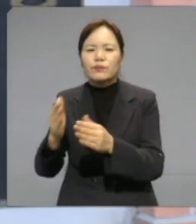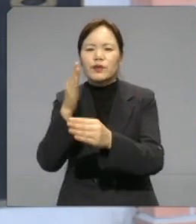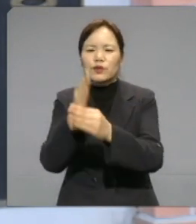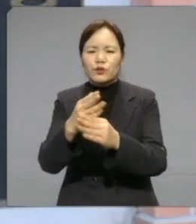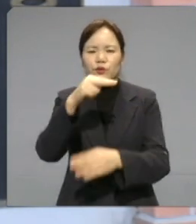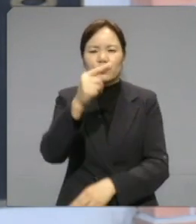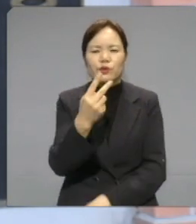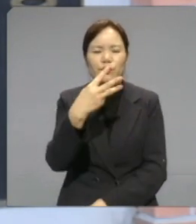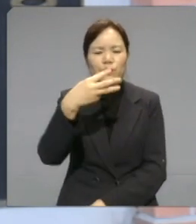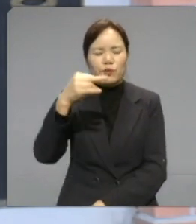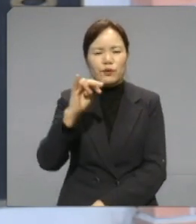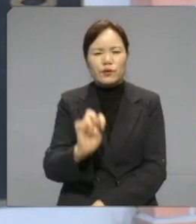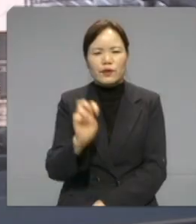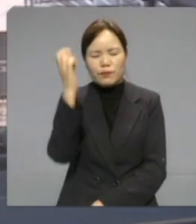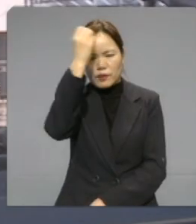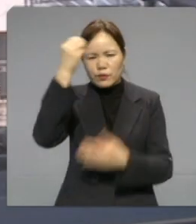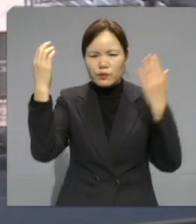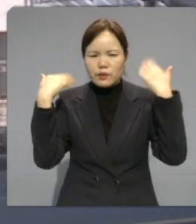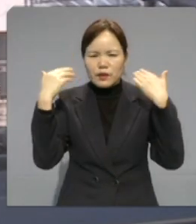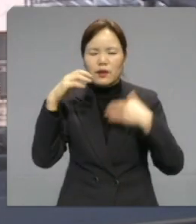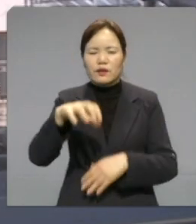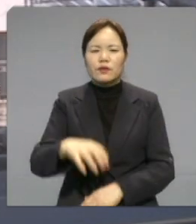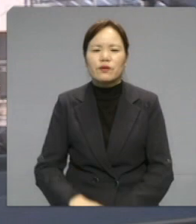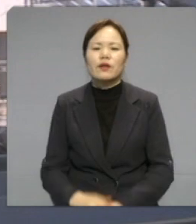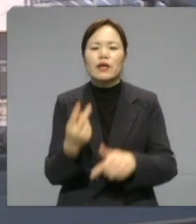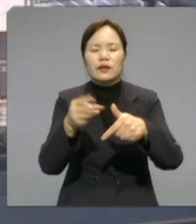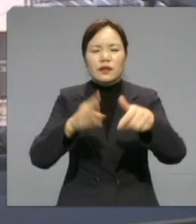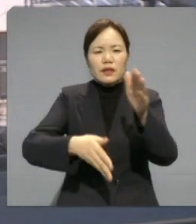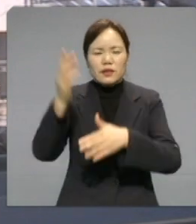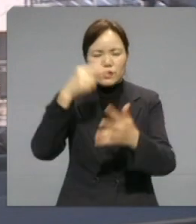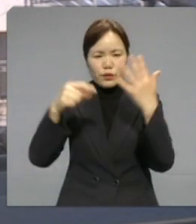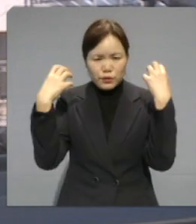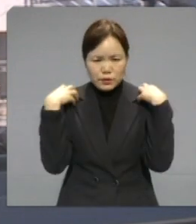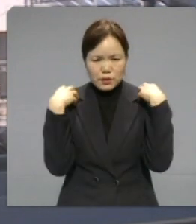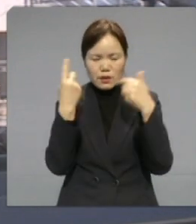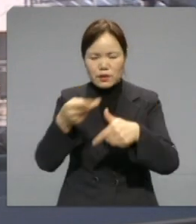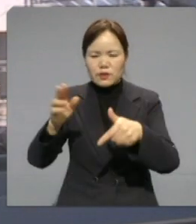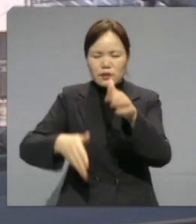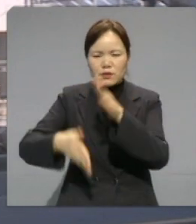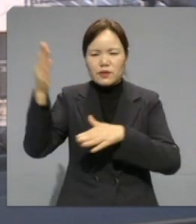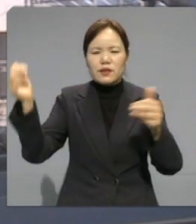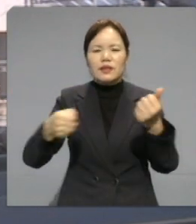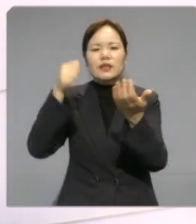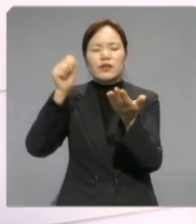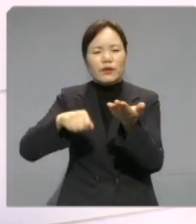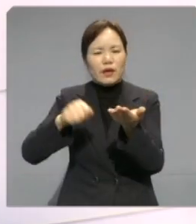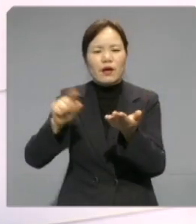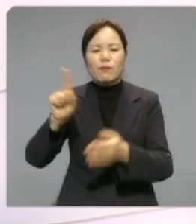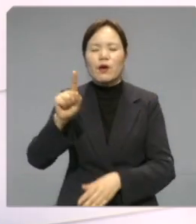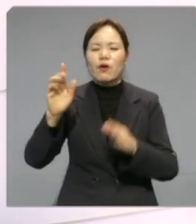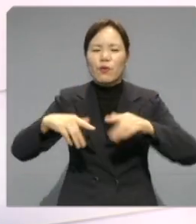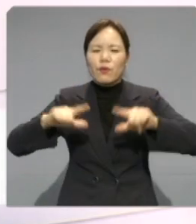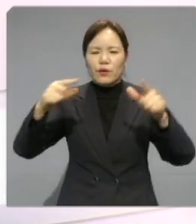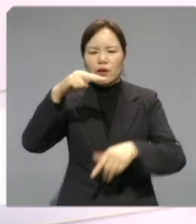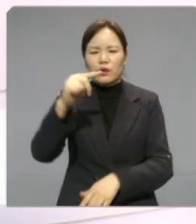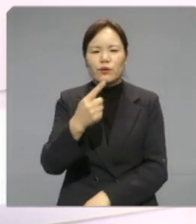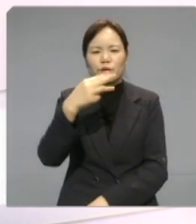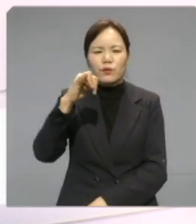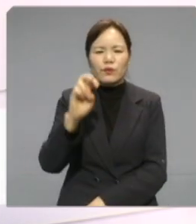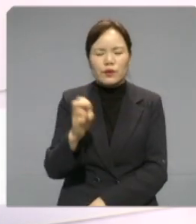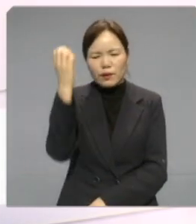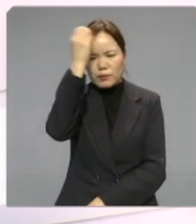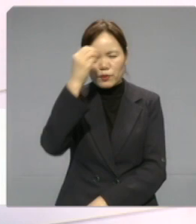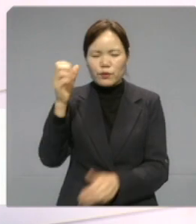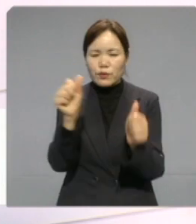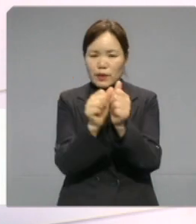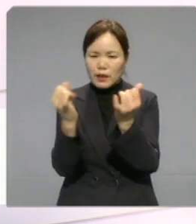도림 고등학교입니다. 인천시 교육청과 인천시 의회가 올해 도림고 남녀공학 전환에